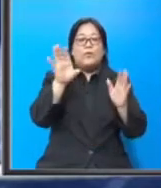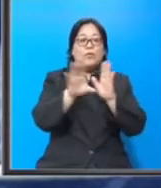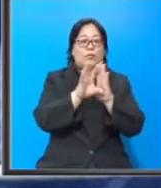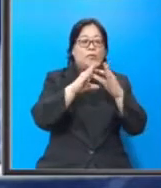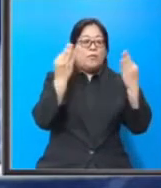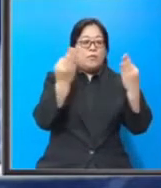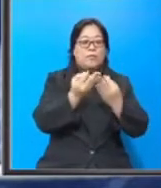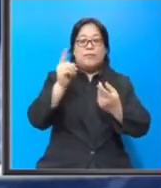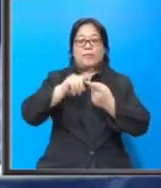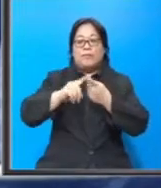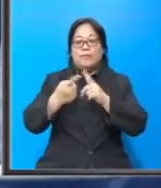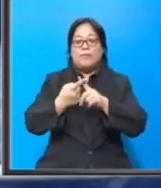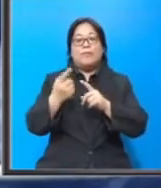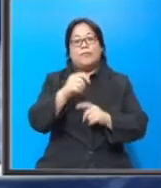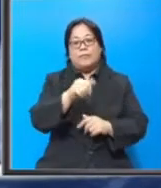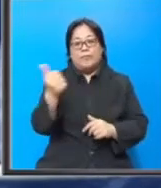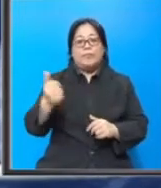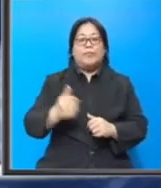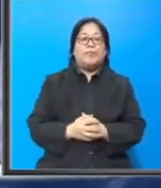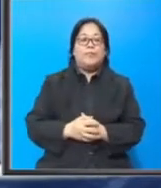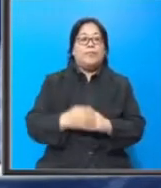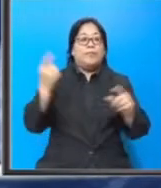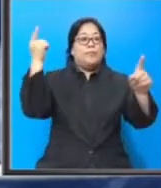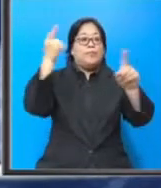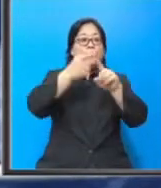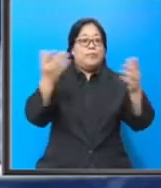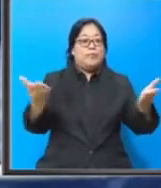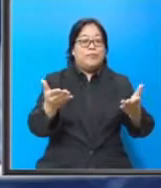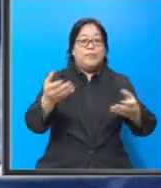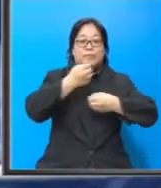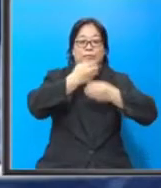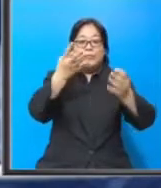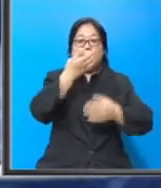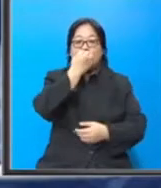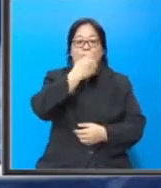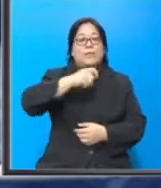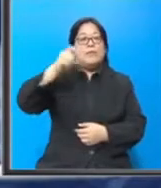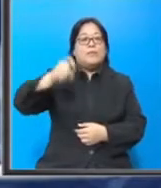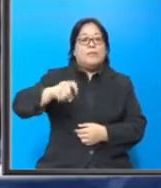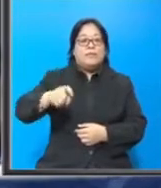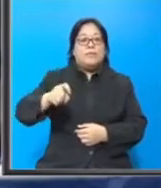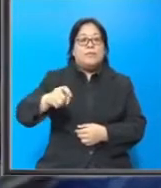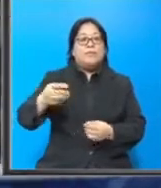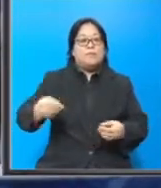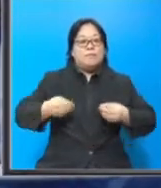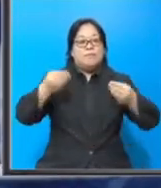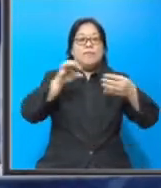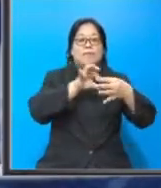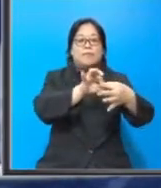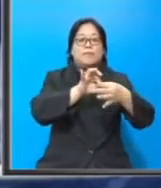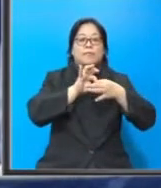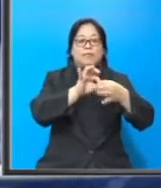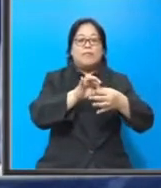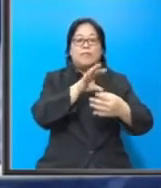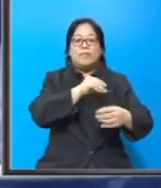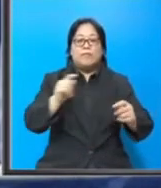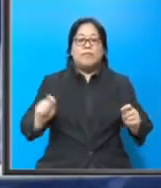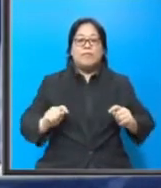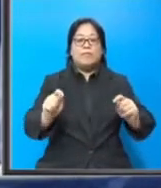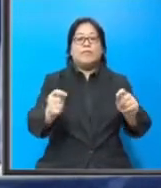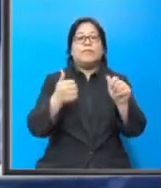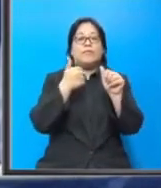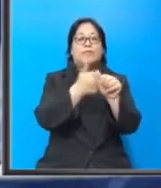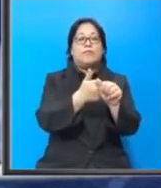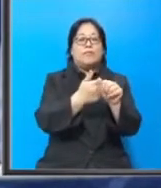keluarga, rakan dan sebagainya. Bagi tujuan tersebut, pemberi maklumat perlulah memberikan kerjasama dan bertindak